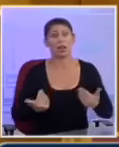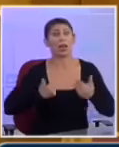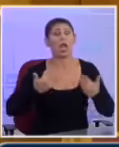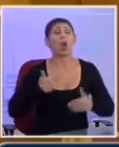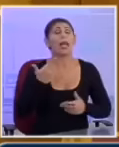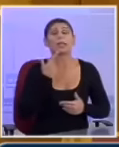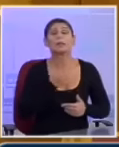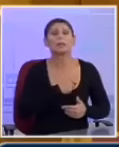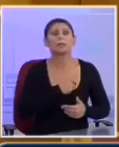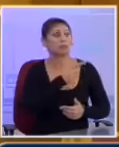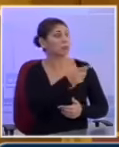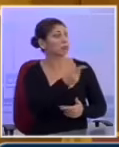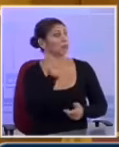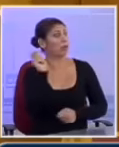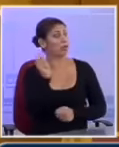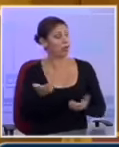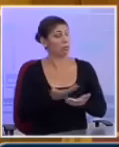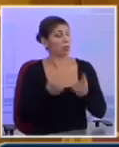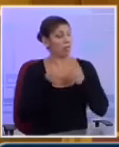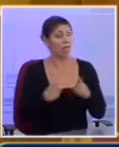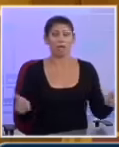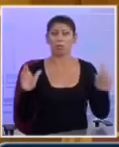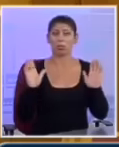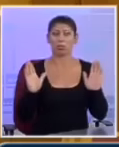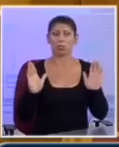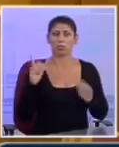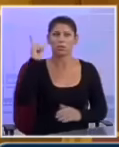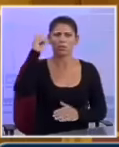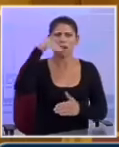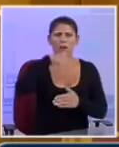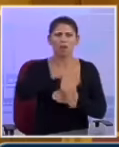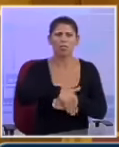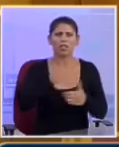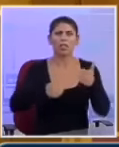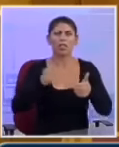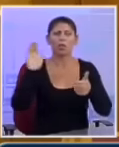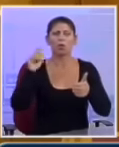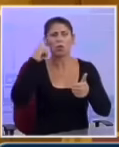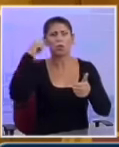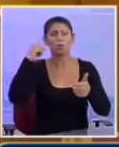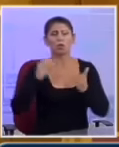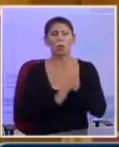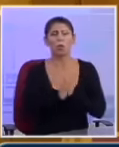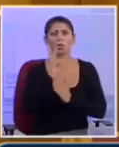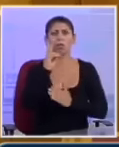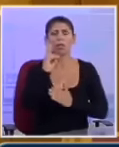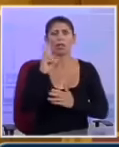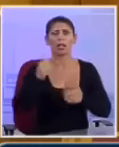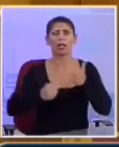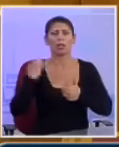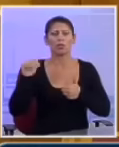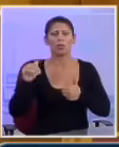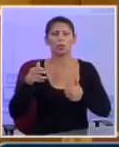ένας πολιτικός που να προτείνει κάτι άλλο. Και σε μια νύχτα μέσα του Ιουλίου, νομίζω 12 Ιουλίου ήτανε, πήγατε και